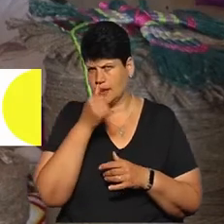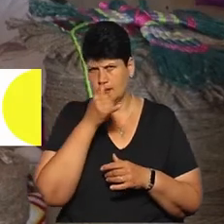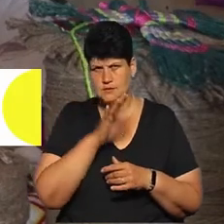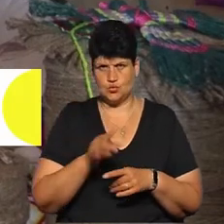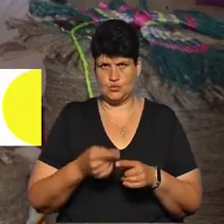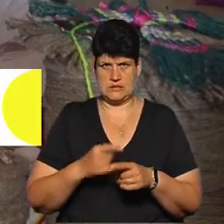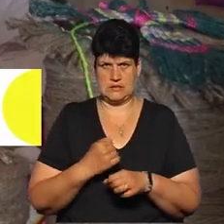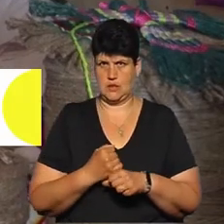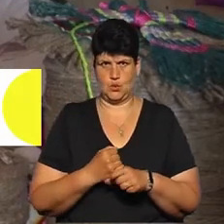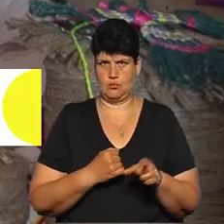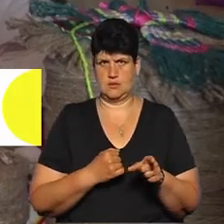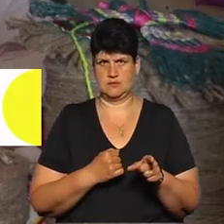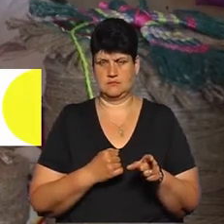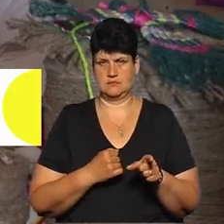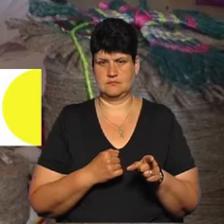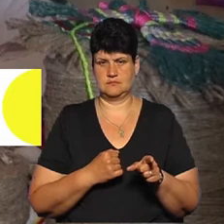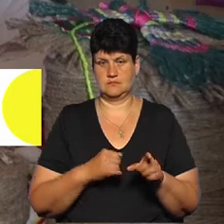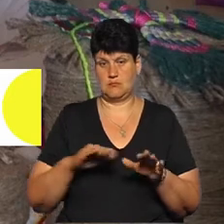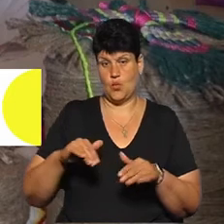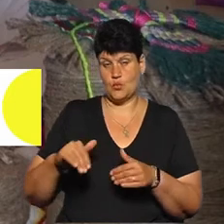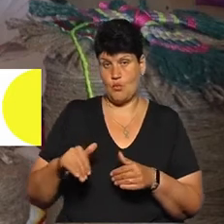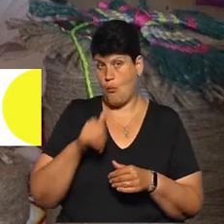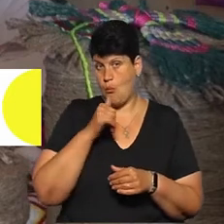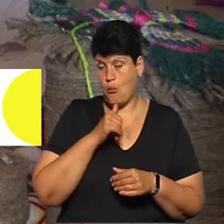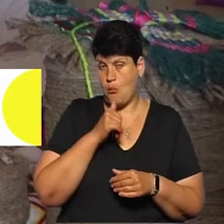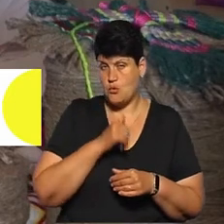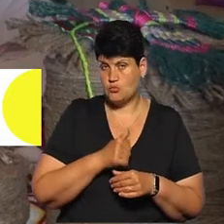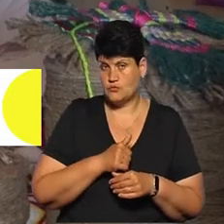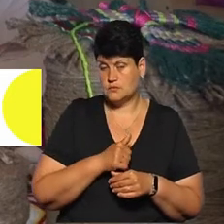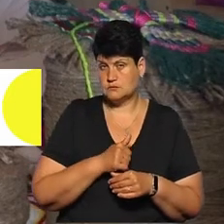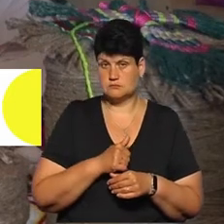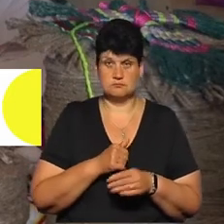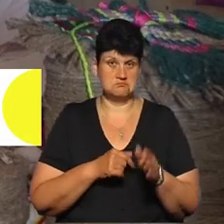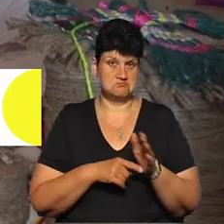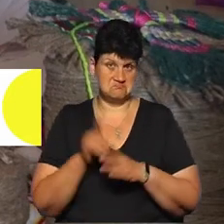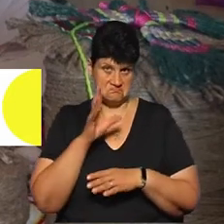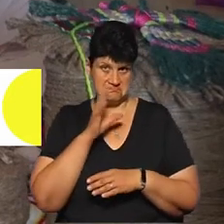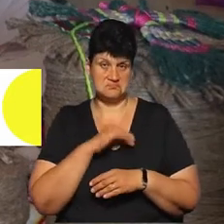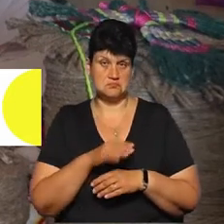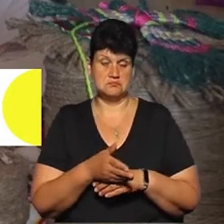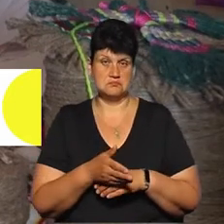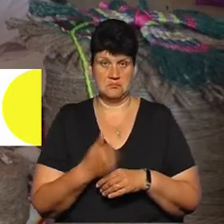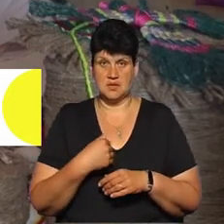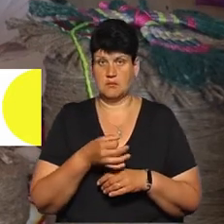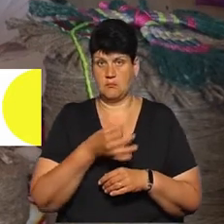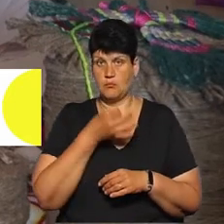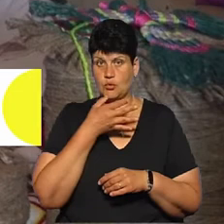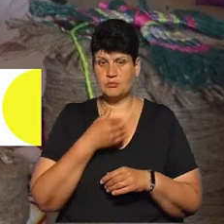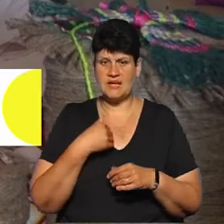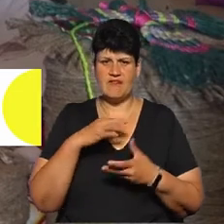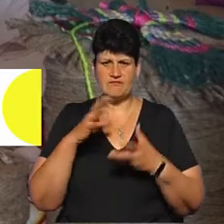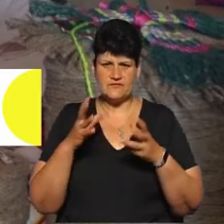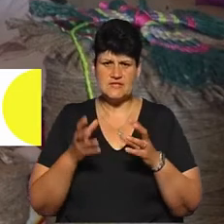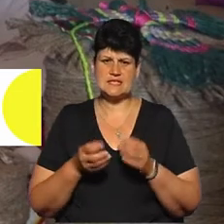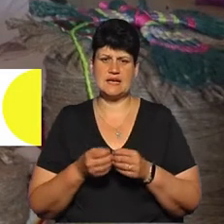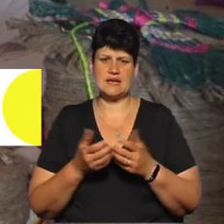робити. Потім попробувала, почало виходити. Ну, мені подобається. Я взагалі така,